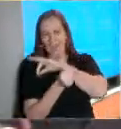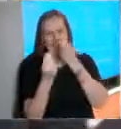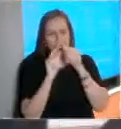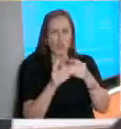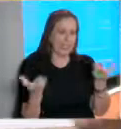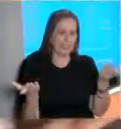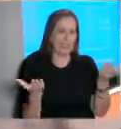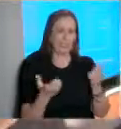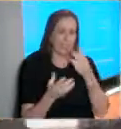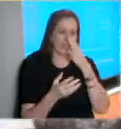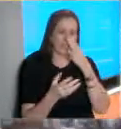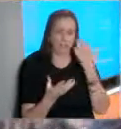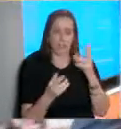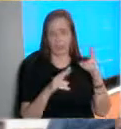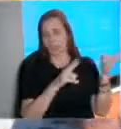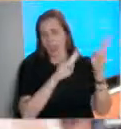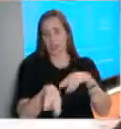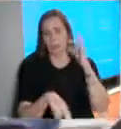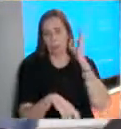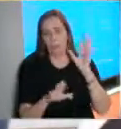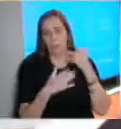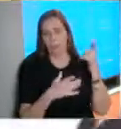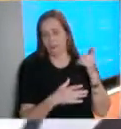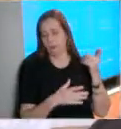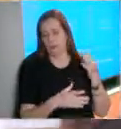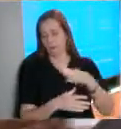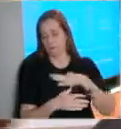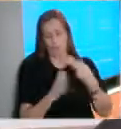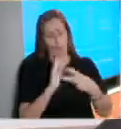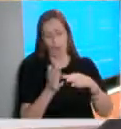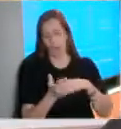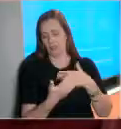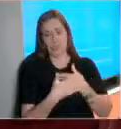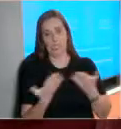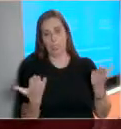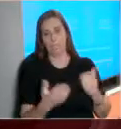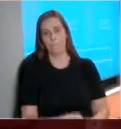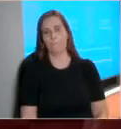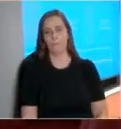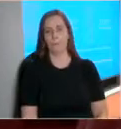כזה ולנסות להחזיר אותה כמה שיותר. היא קורבן לפוליטיקה זולה בעיניי.